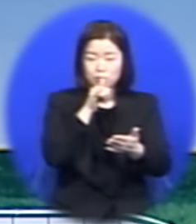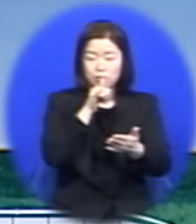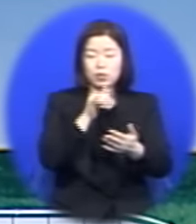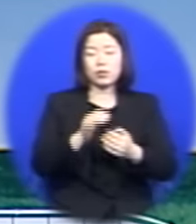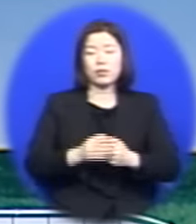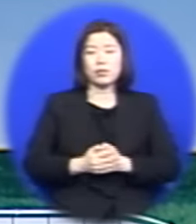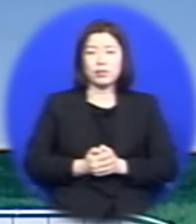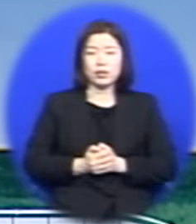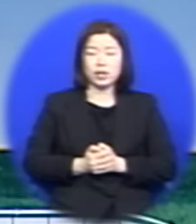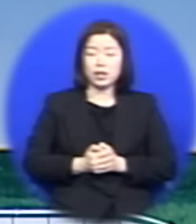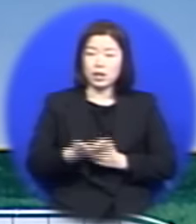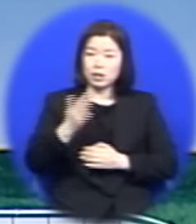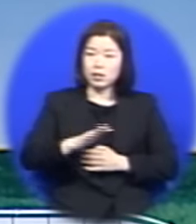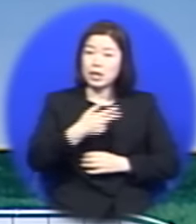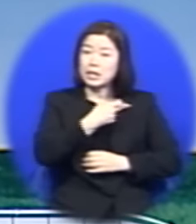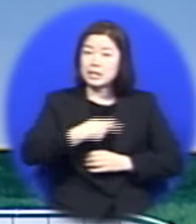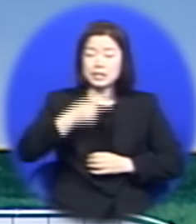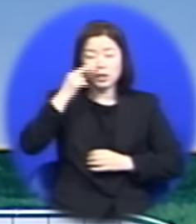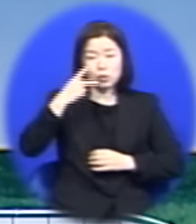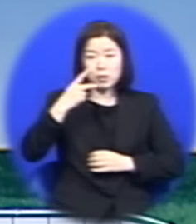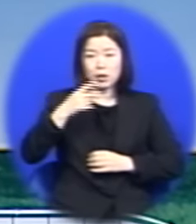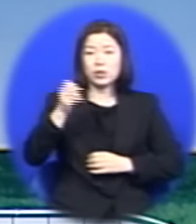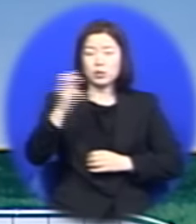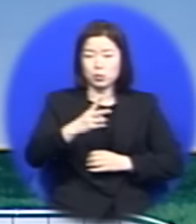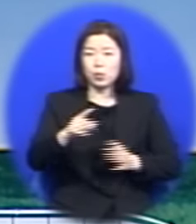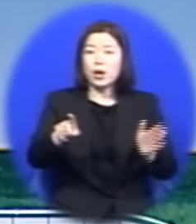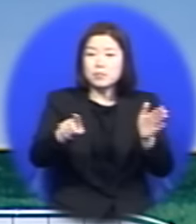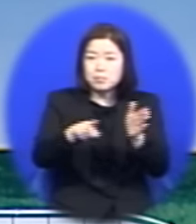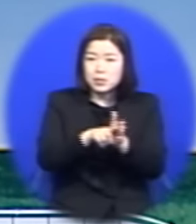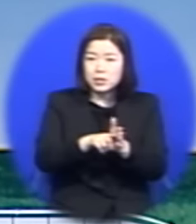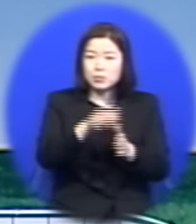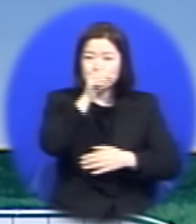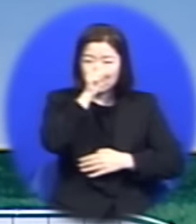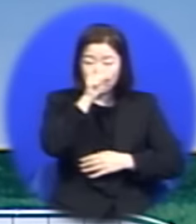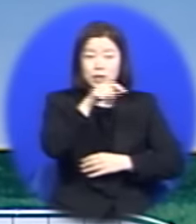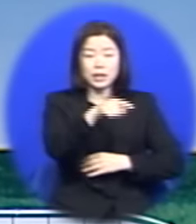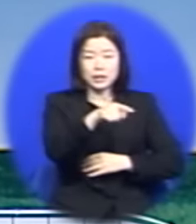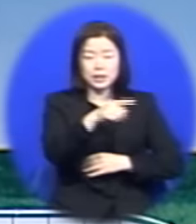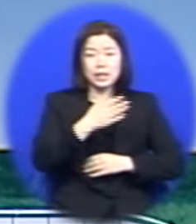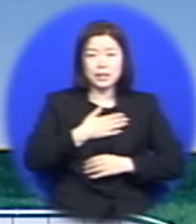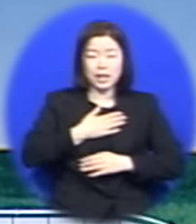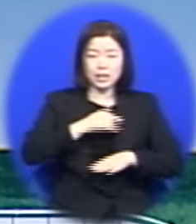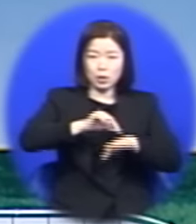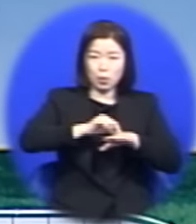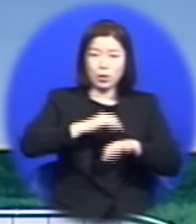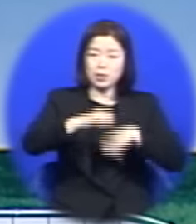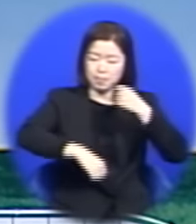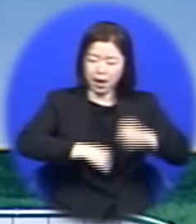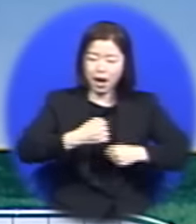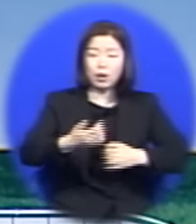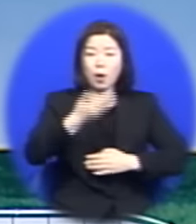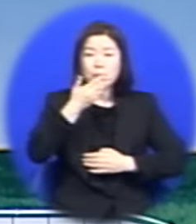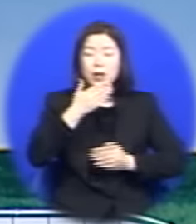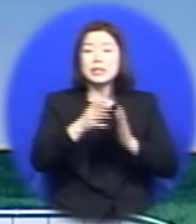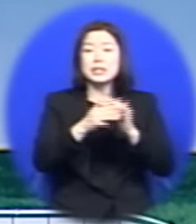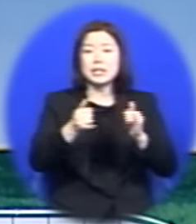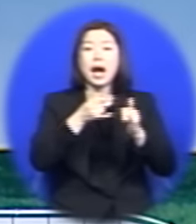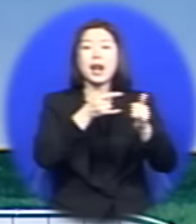하셨습니다. 근데 사도 바울이 믿음이 좋다는, 그래서 나는 고기를 마음껏 먹는다는